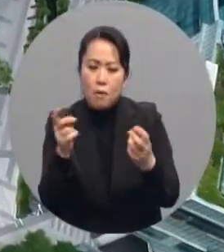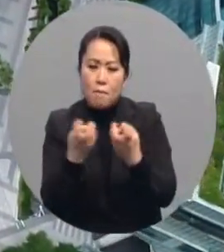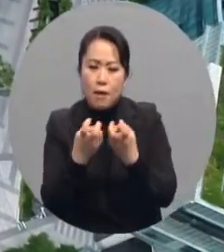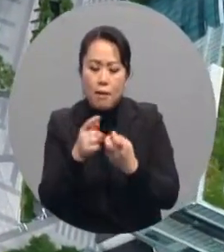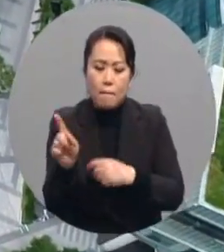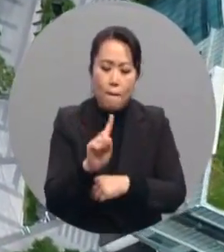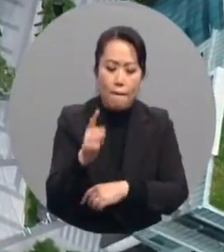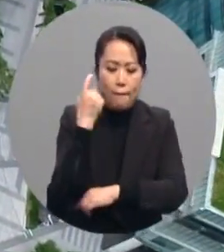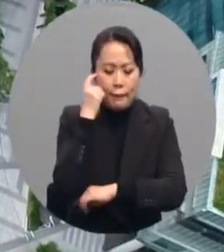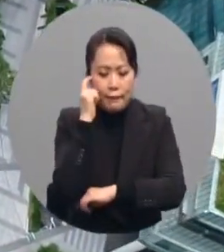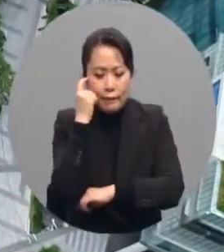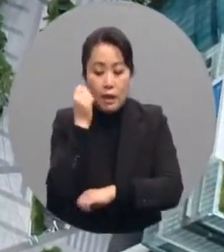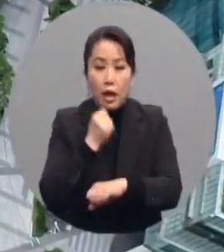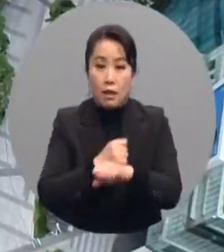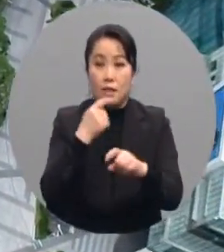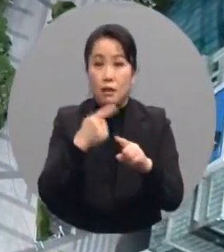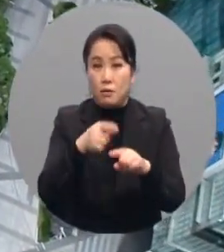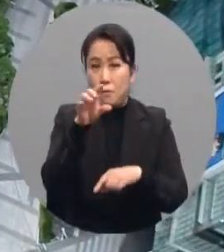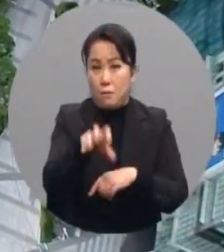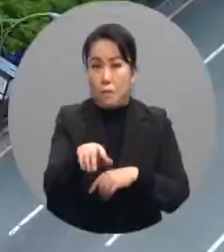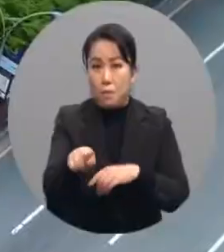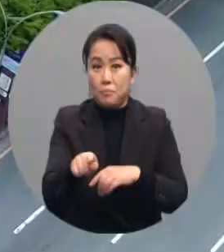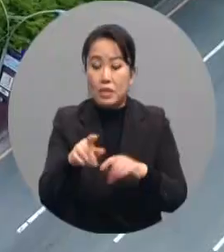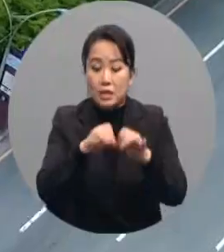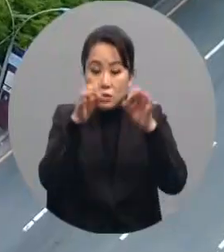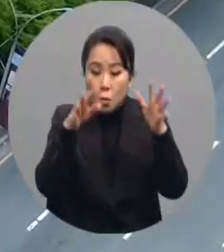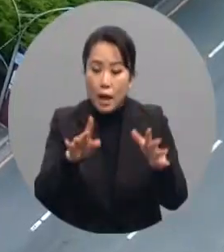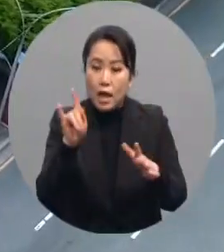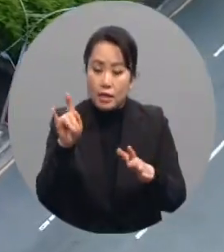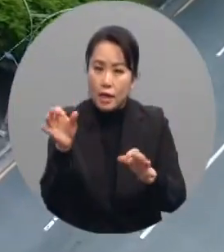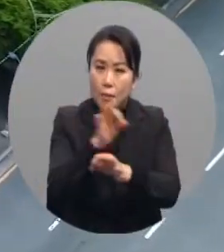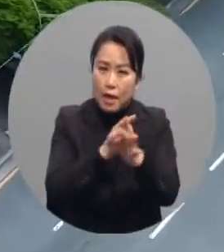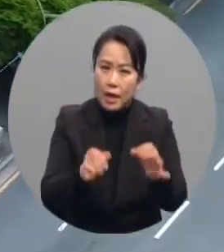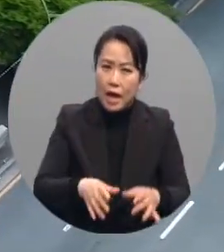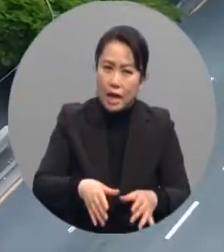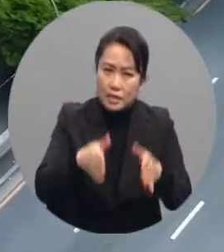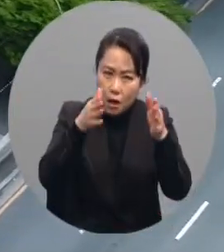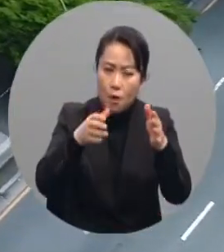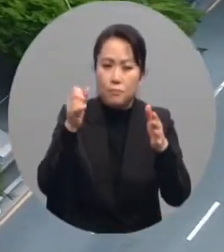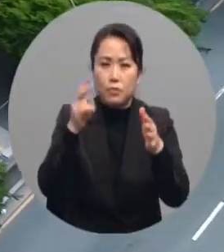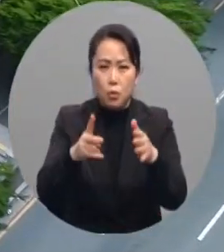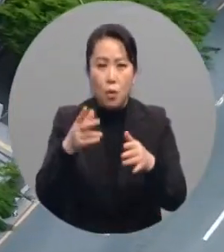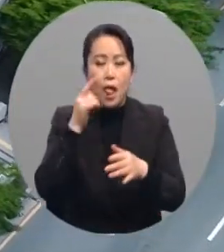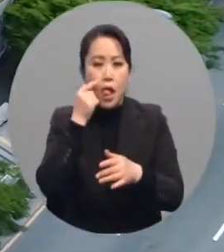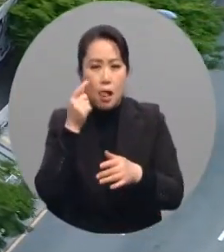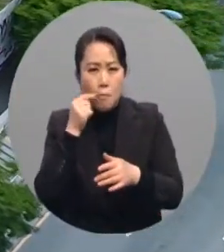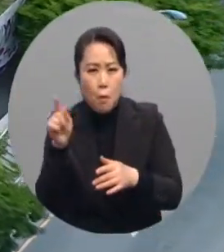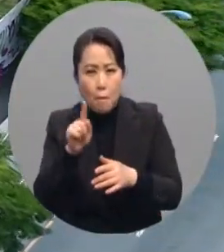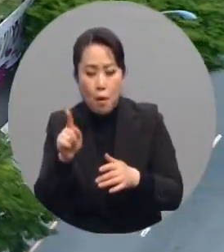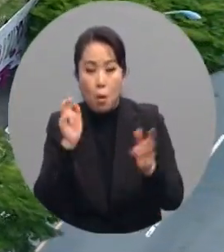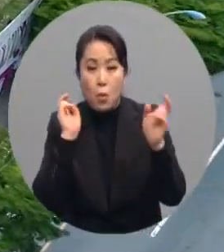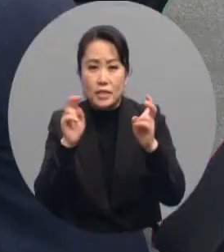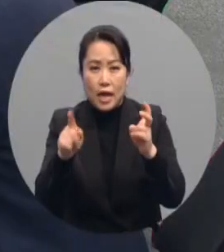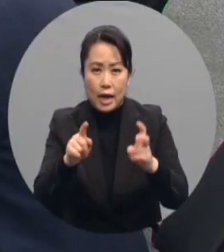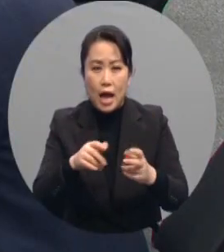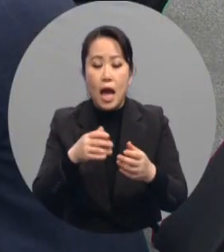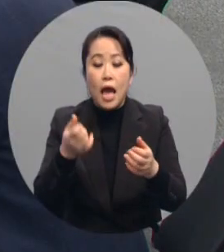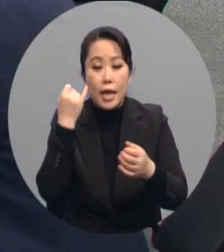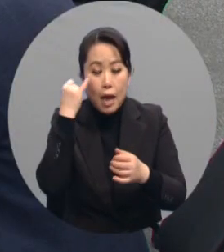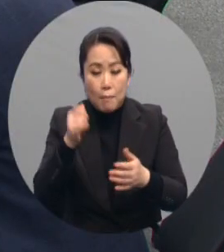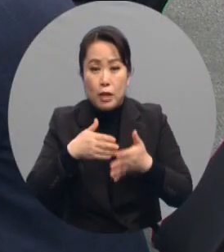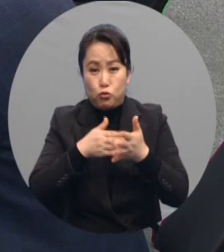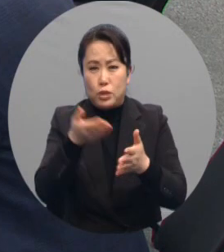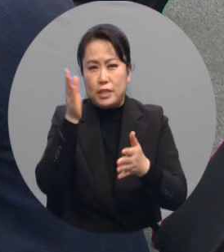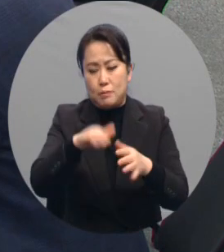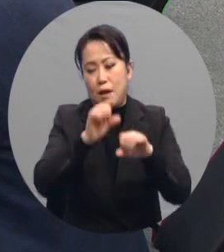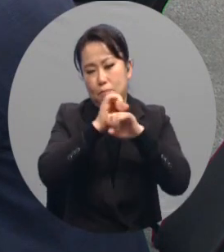합니다. 그동안 현대백화점, 일본 세가사미 그룹 등이 개발을 추진했지만 번번이 무산됐습니다. 20년